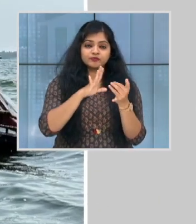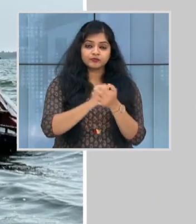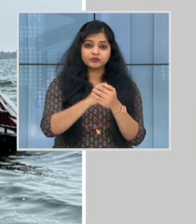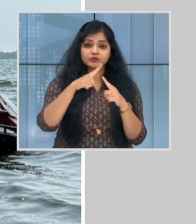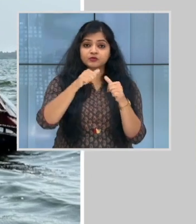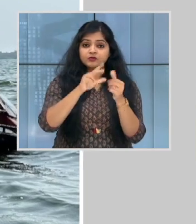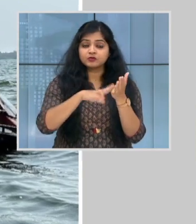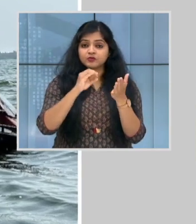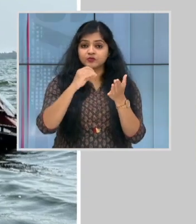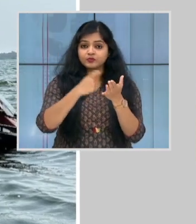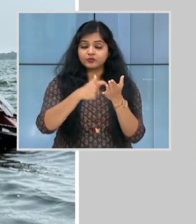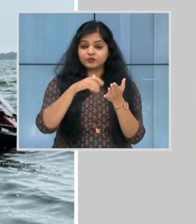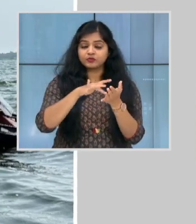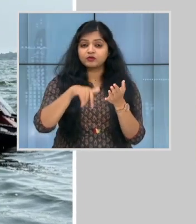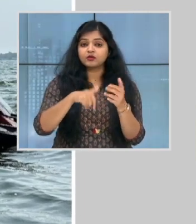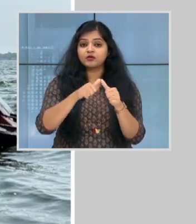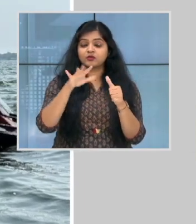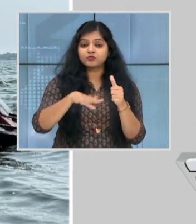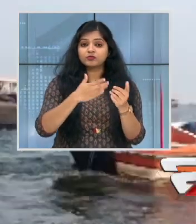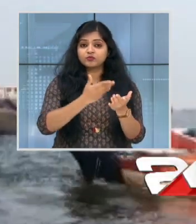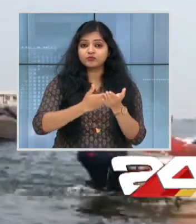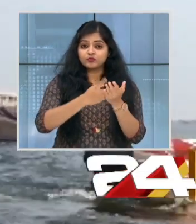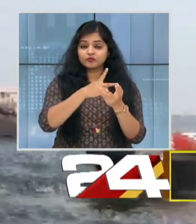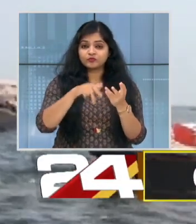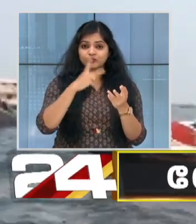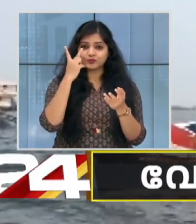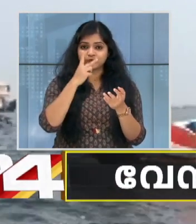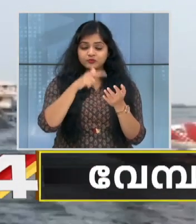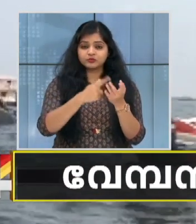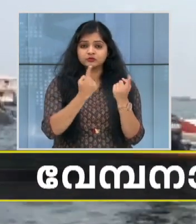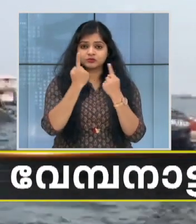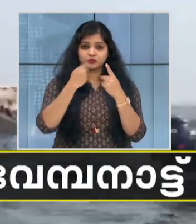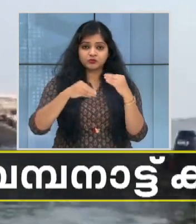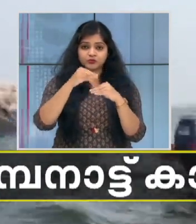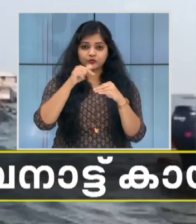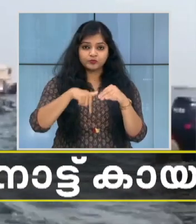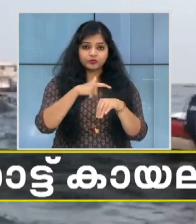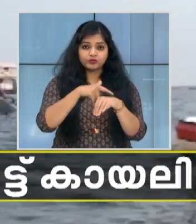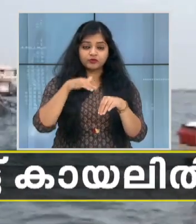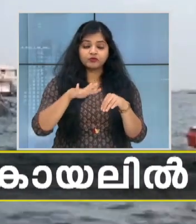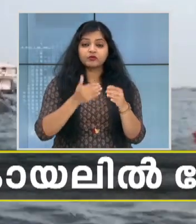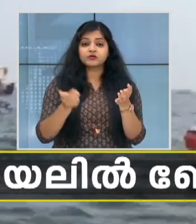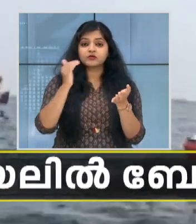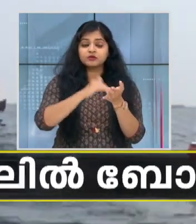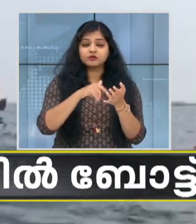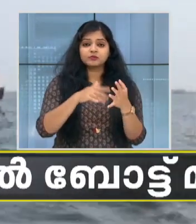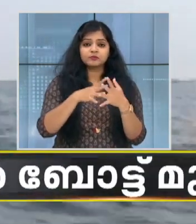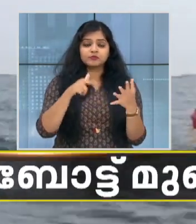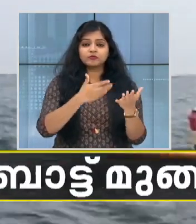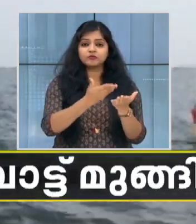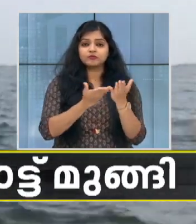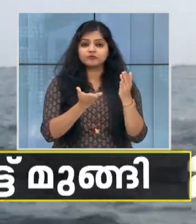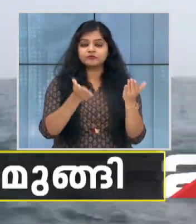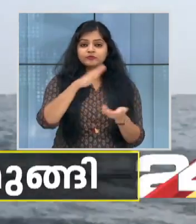പശ്ചാത്തലത്തിൽ ഈ ആലപ്പുഴ കായൽ ടൂറിസം മേഖലയിൽ വ്യാപകമായിട്ടുള്ള ഒരു പരിശോധന നടക്കുന്ന അതേ പശ്ചാത്തലത്തിൽ തന്നെയാണ് വീണ്ടും ഒരു വലിയ ഒരു ബോട്ട്